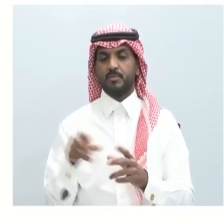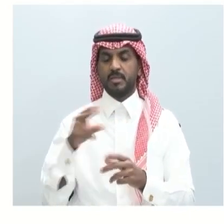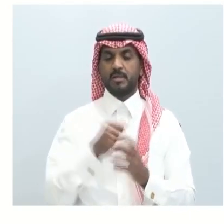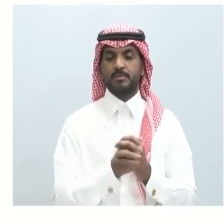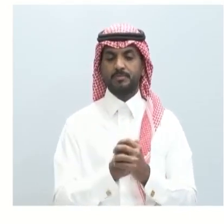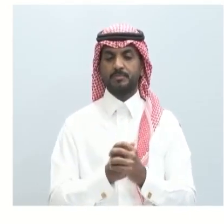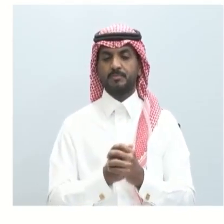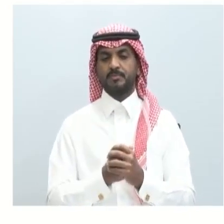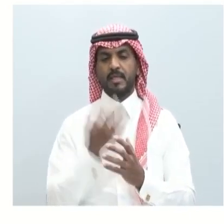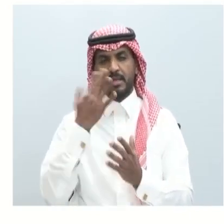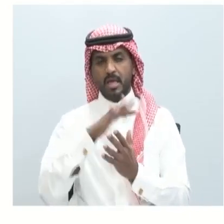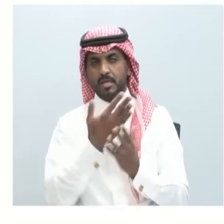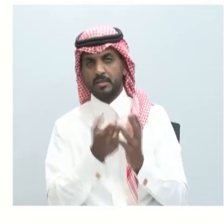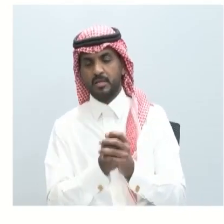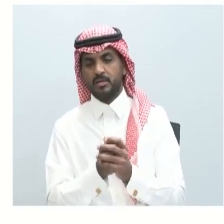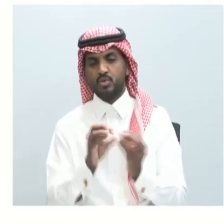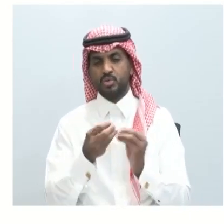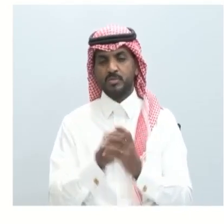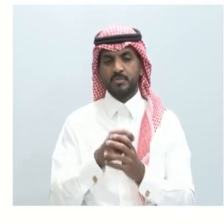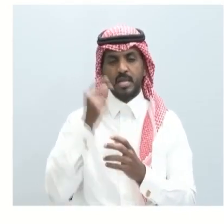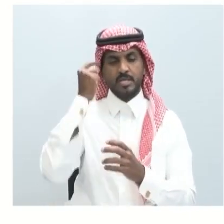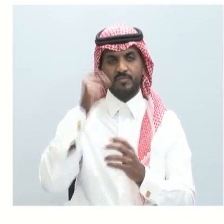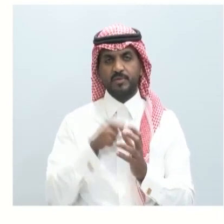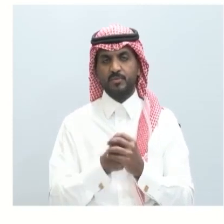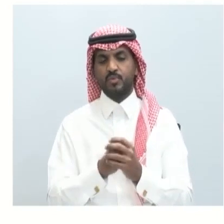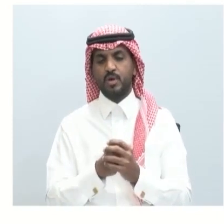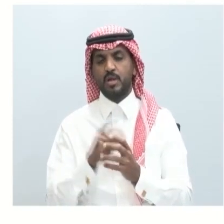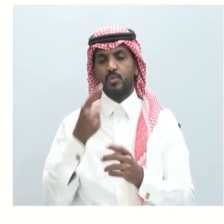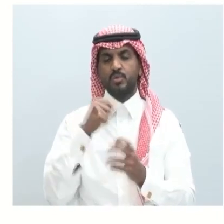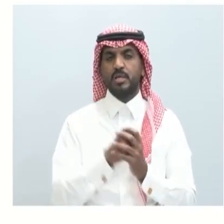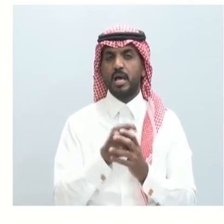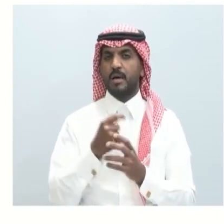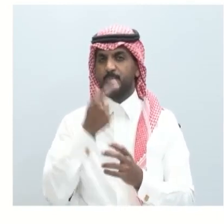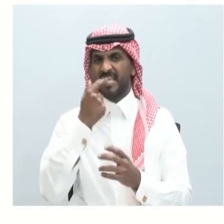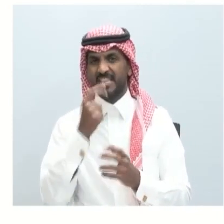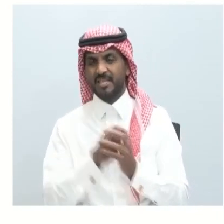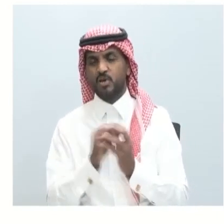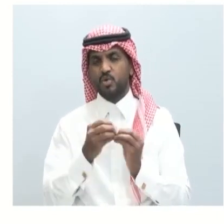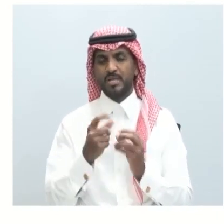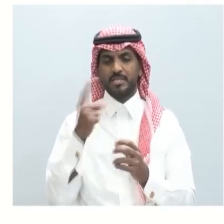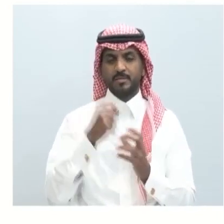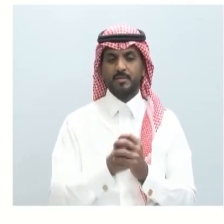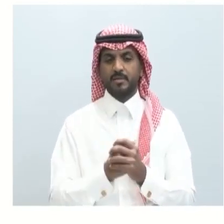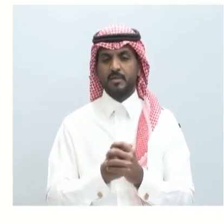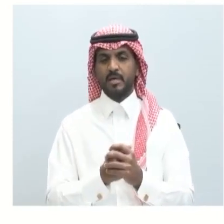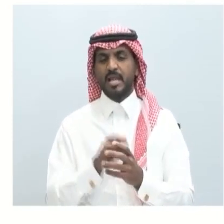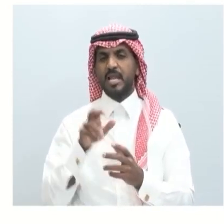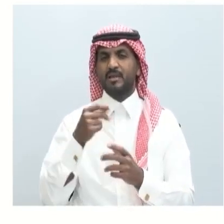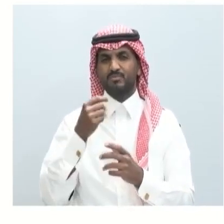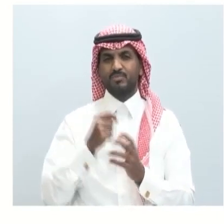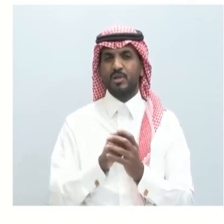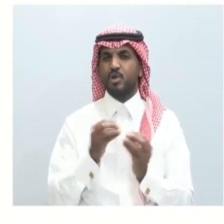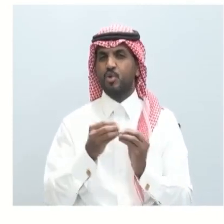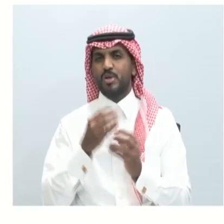نحن نتتبع هذه الخريطه لون الجسم الاصفر مثلنا بواي لون العين الابيض مثلنا باللون الازرق لون العين القرمزي مثلنا باللون